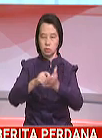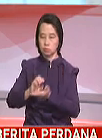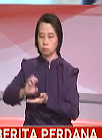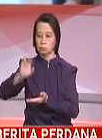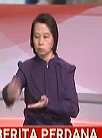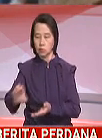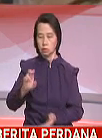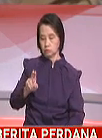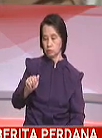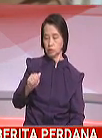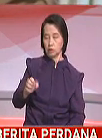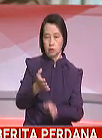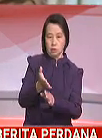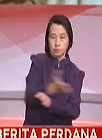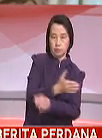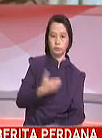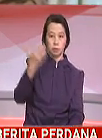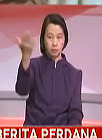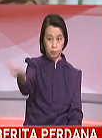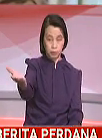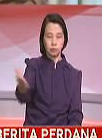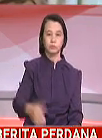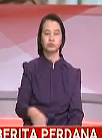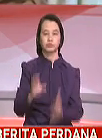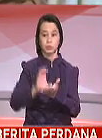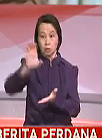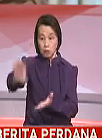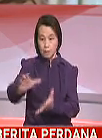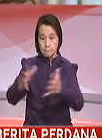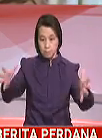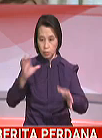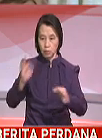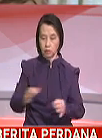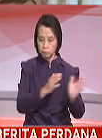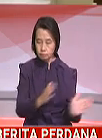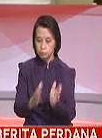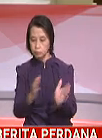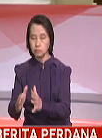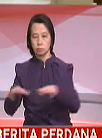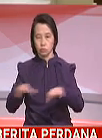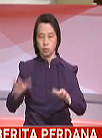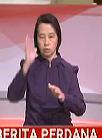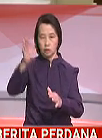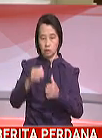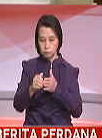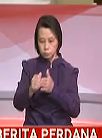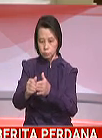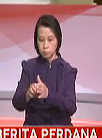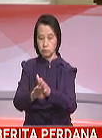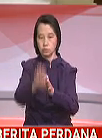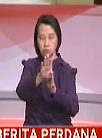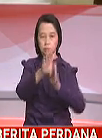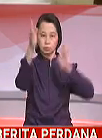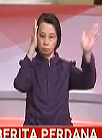pelaburan UAE sebelum dibentangkan. Pelaburan besar berkenaan jika direalisasi segera akan memacu pertumbuhan